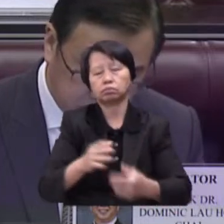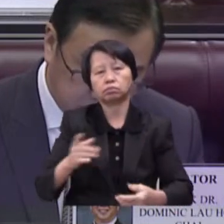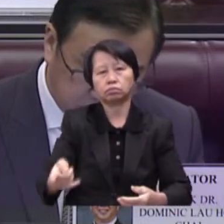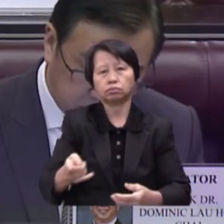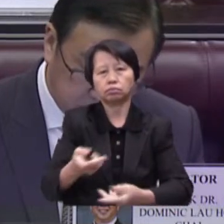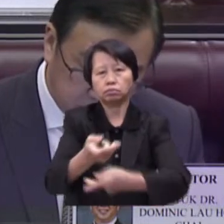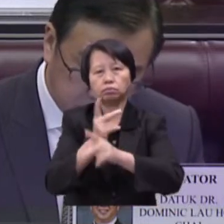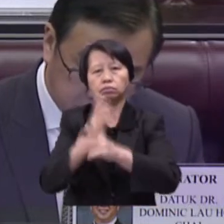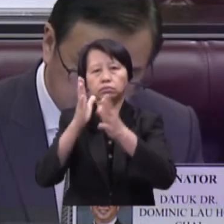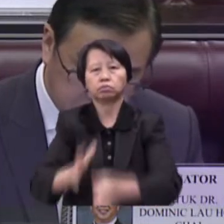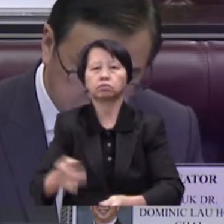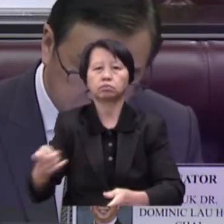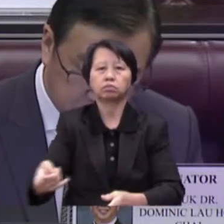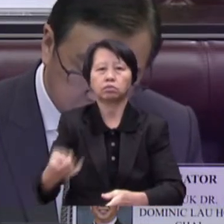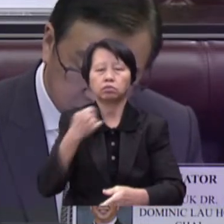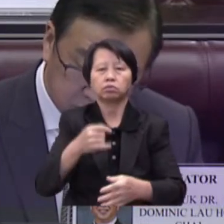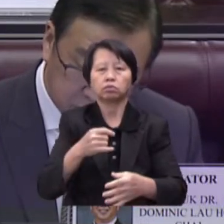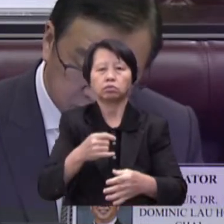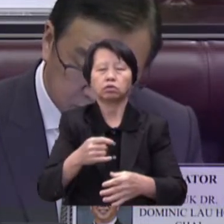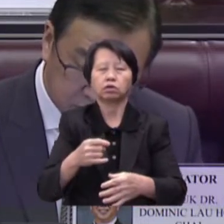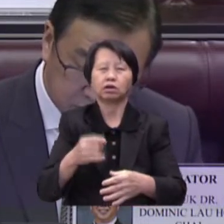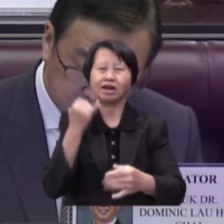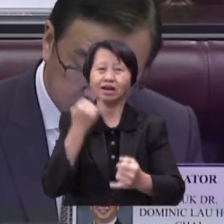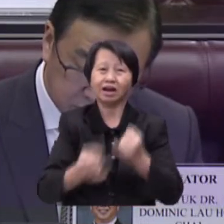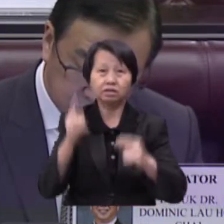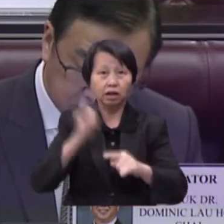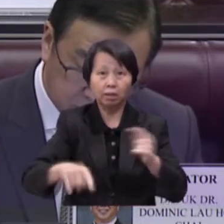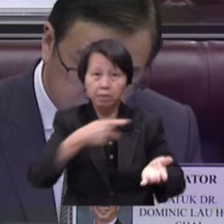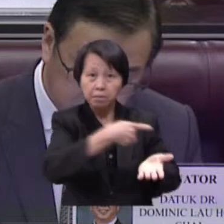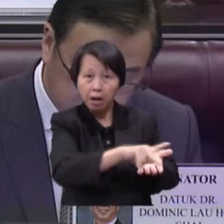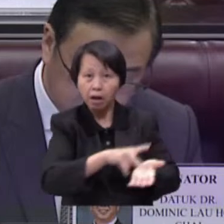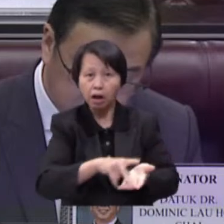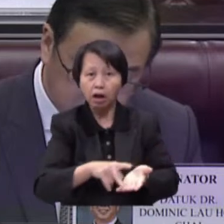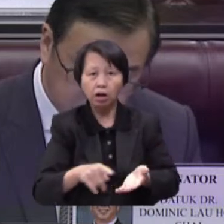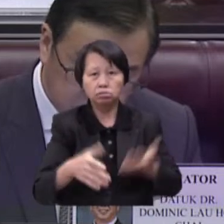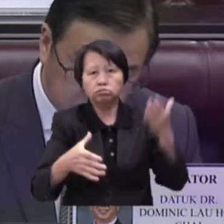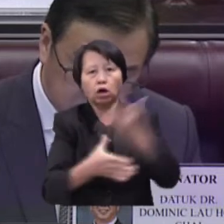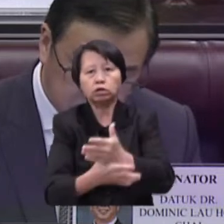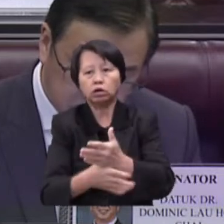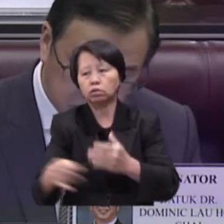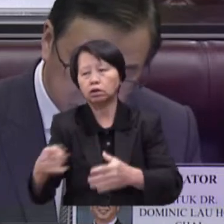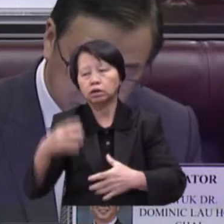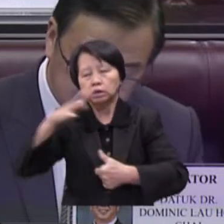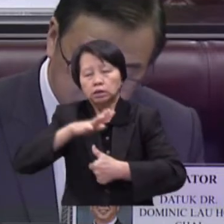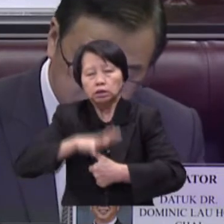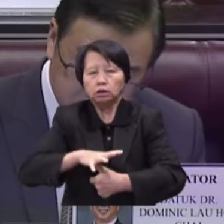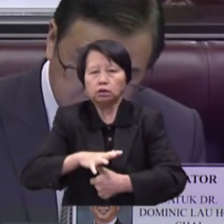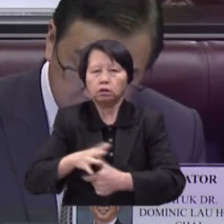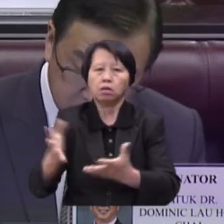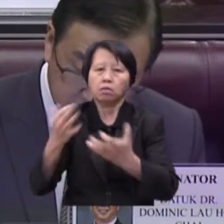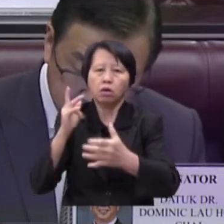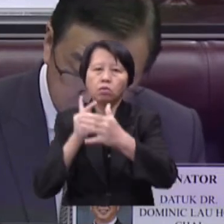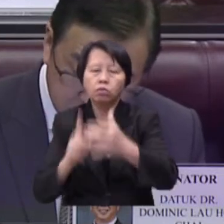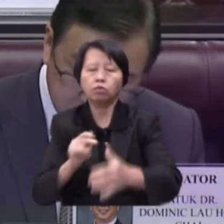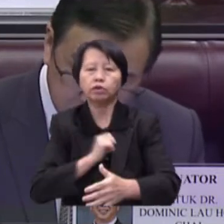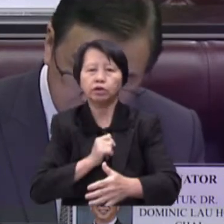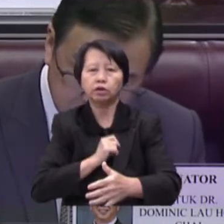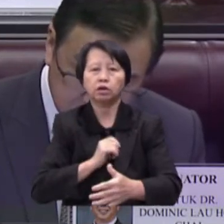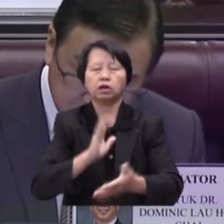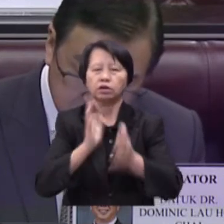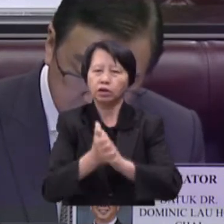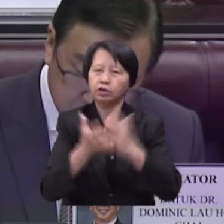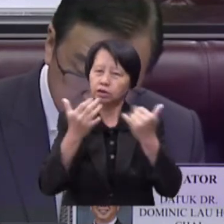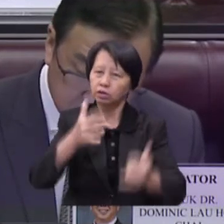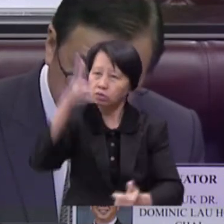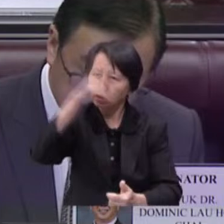peminjam ini untuk membunuh diri jadi Apakah sebenarnya peranan kerajaan untuk mengurangkan kiss-kis seperti